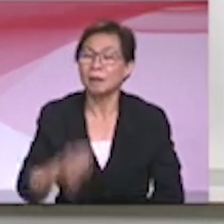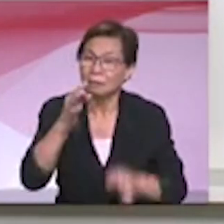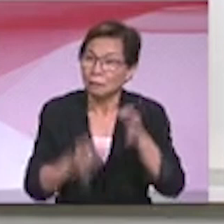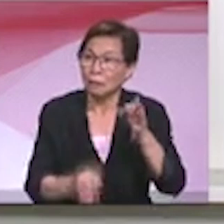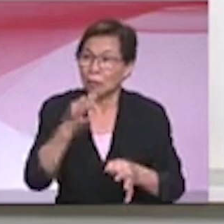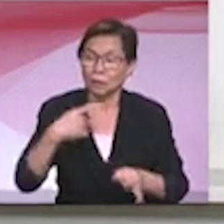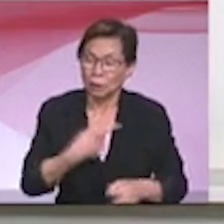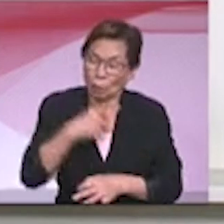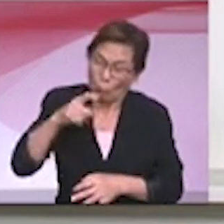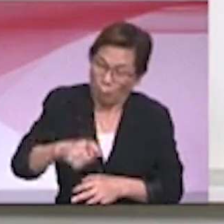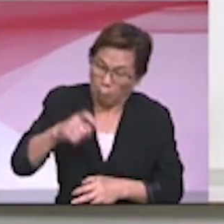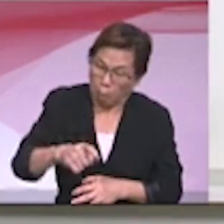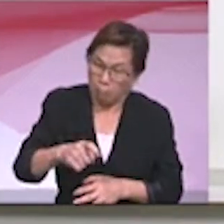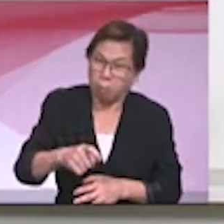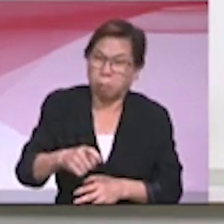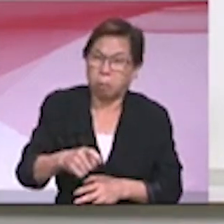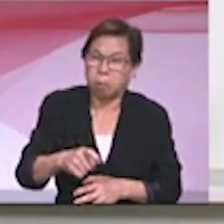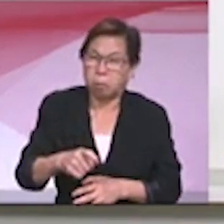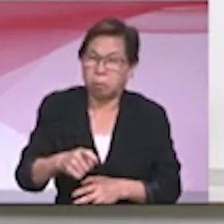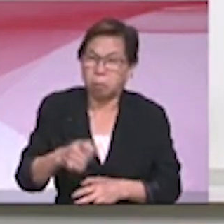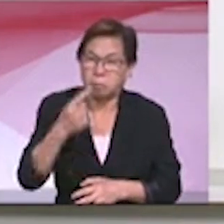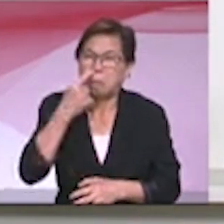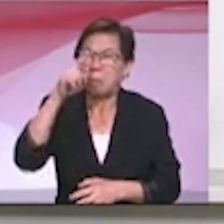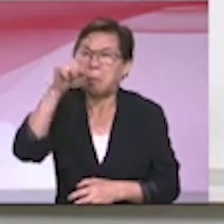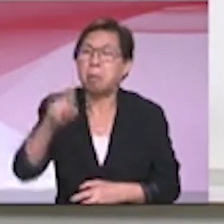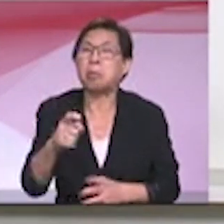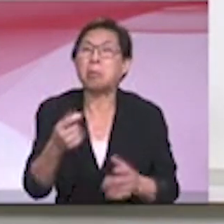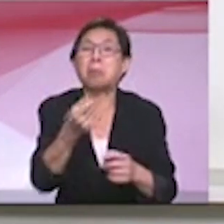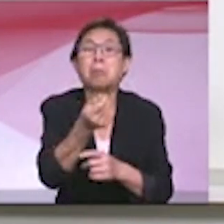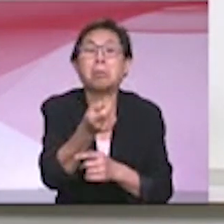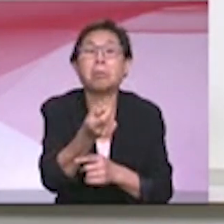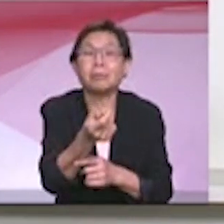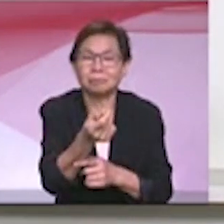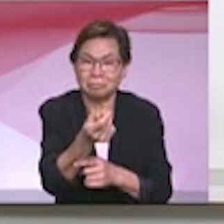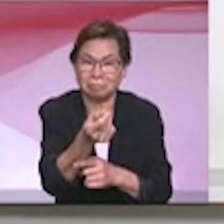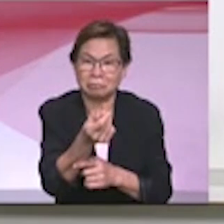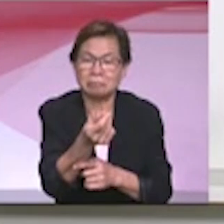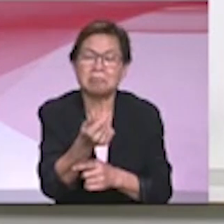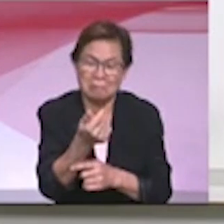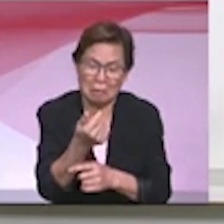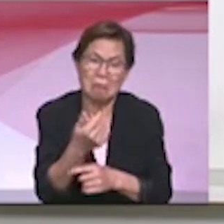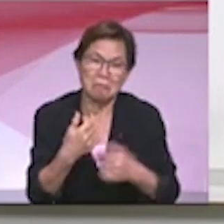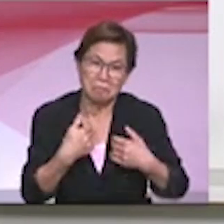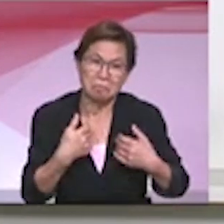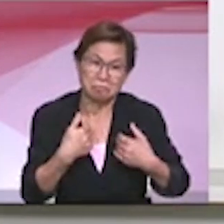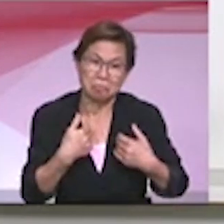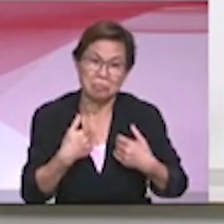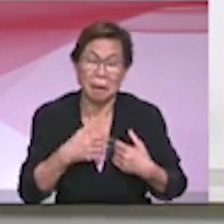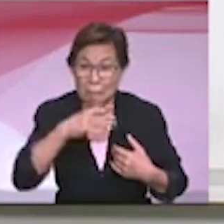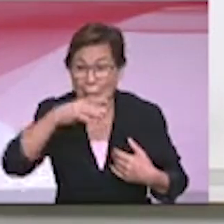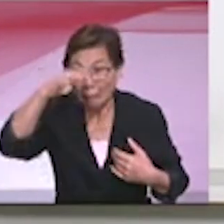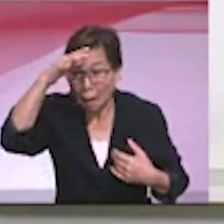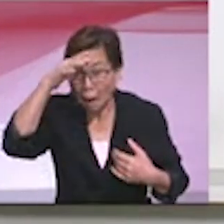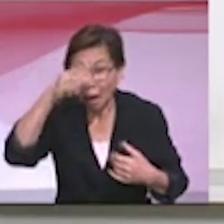Kalau kita mewajibkan, kos juga akan terlibat. Adakah ibu